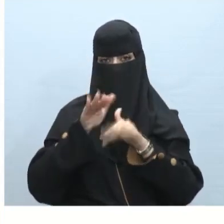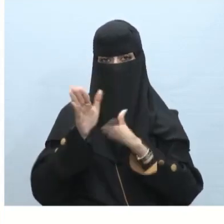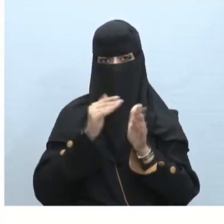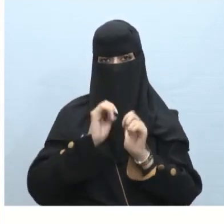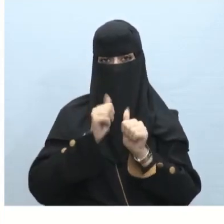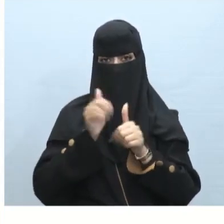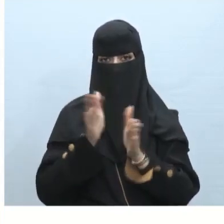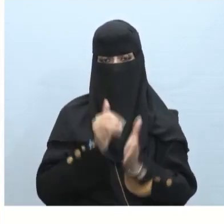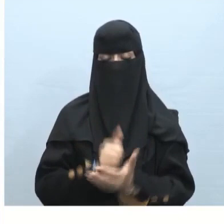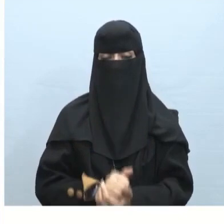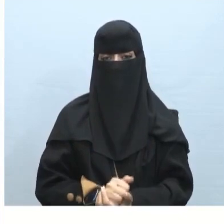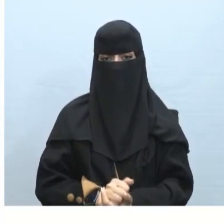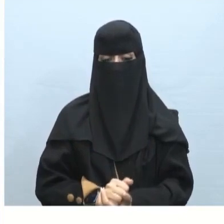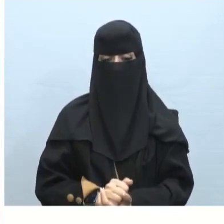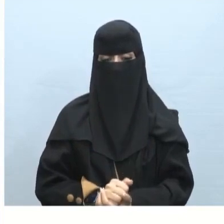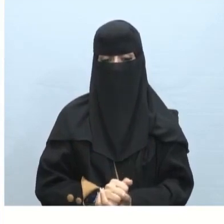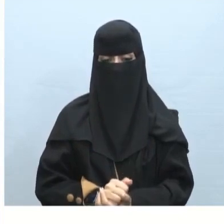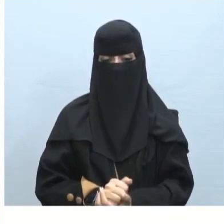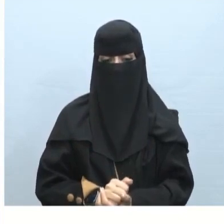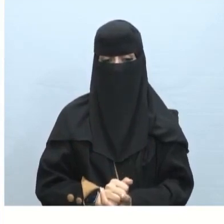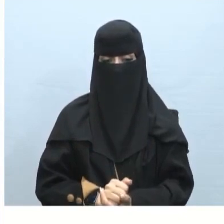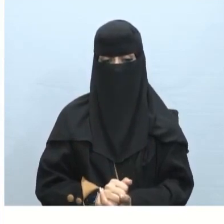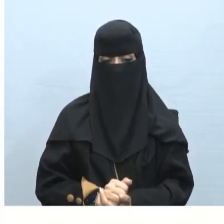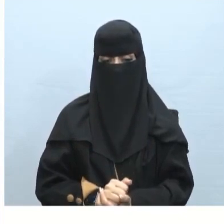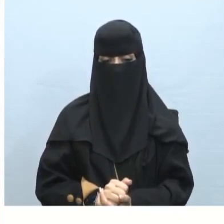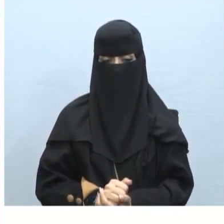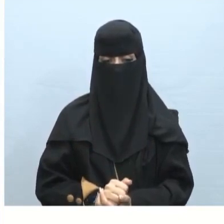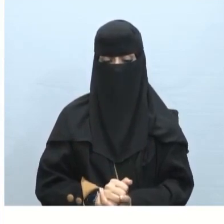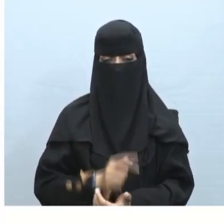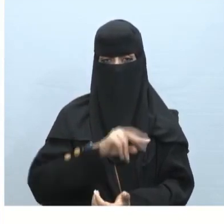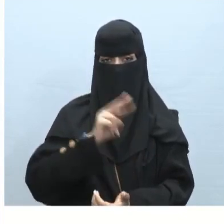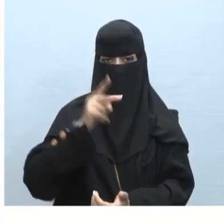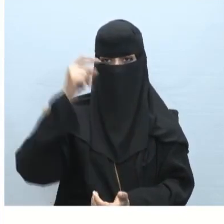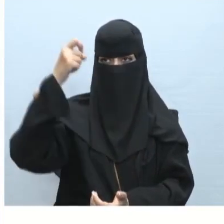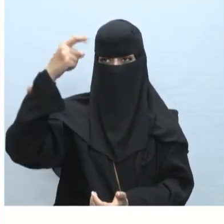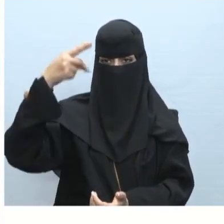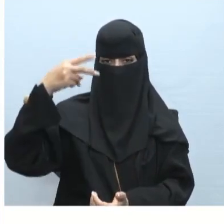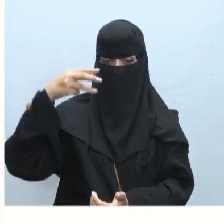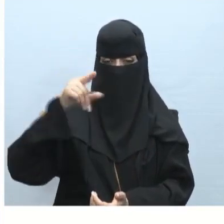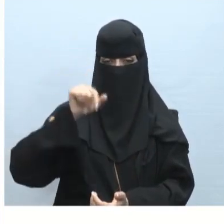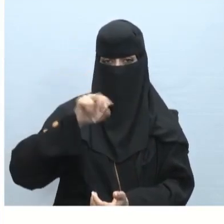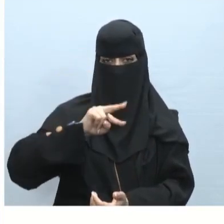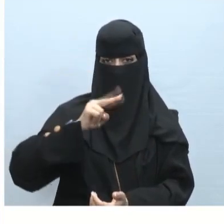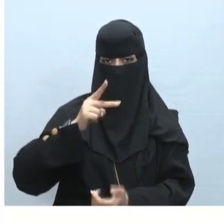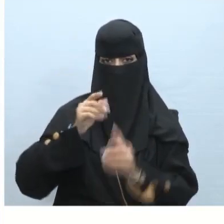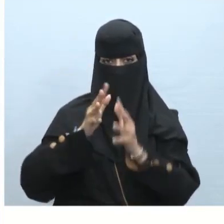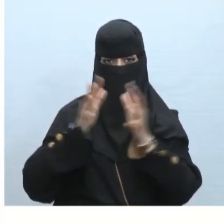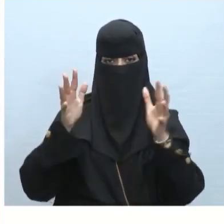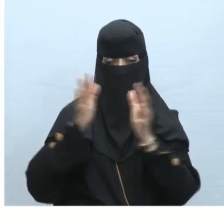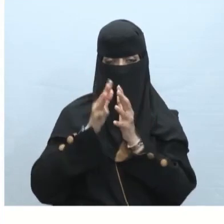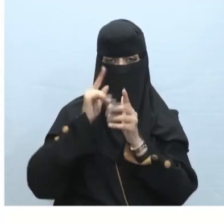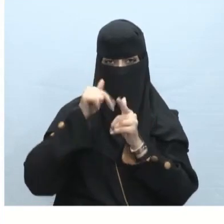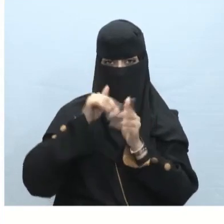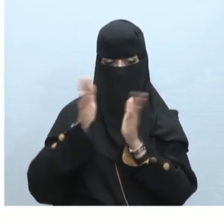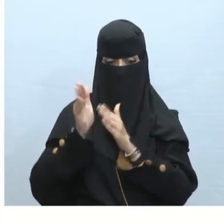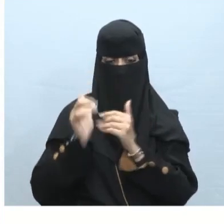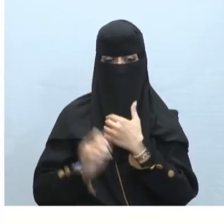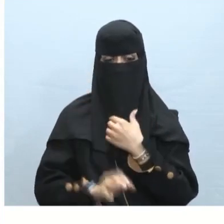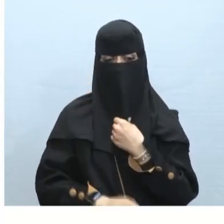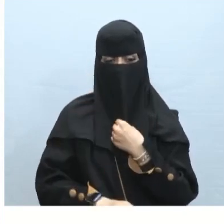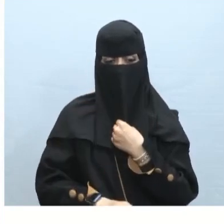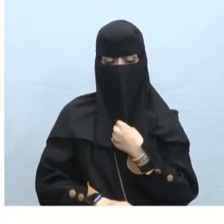سمارت ارت بالضغط على النقاط الموجوده في الزوايا زوايا رسم